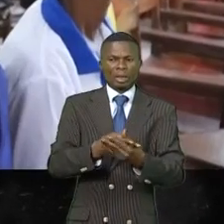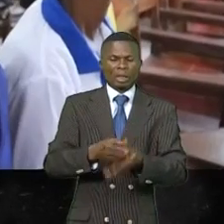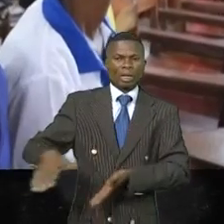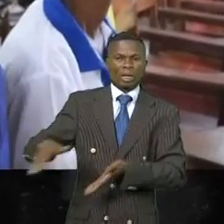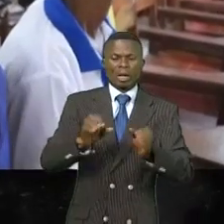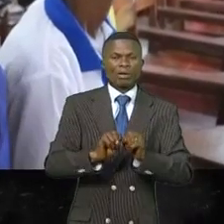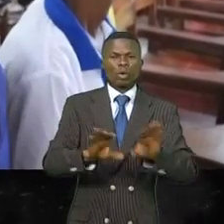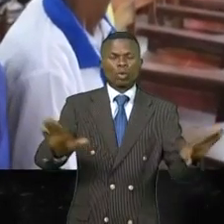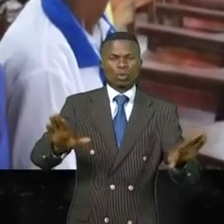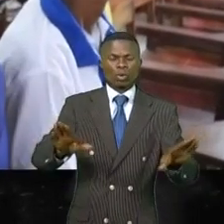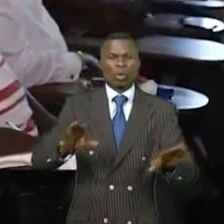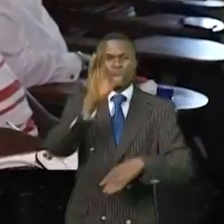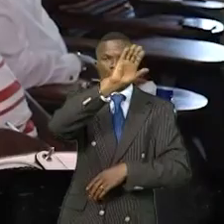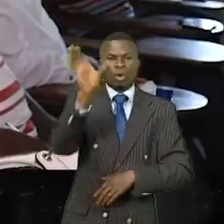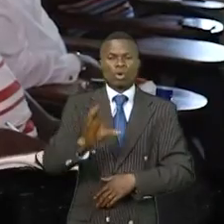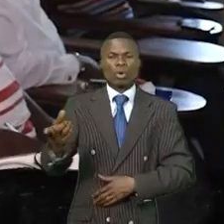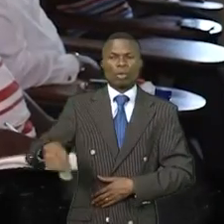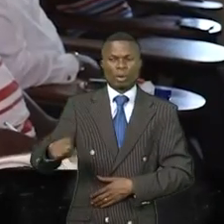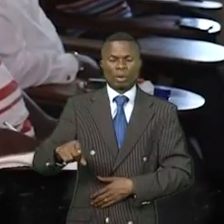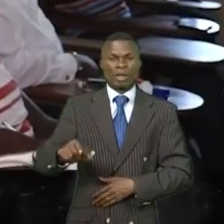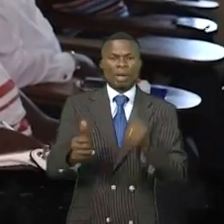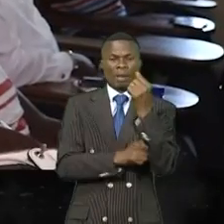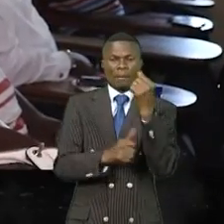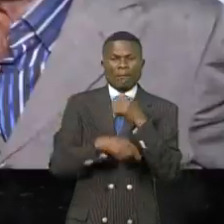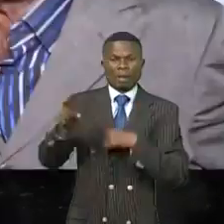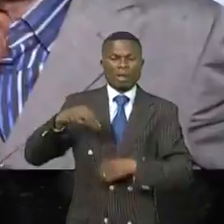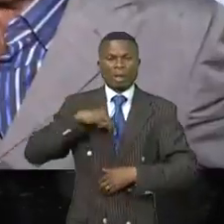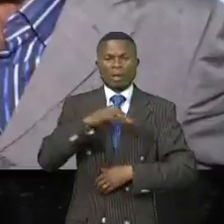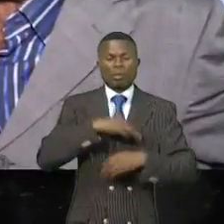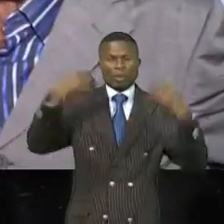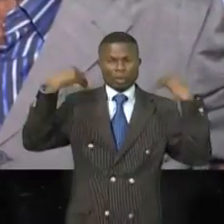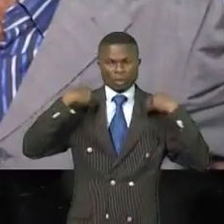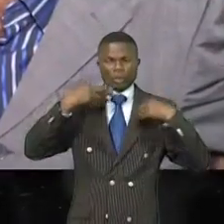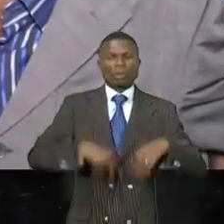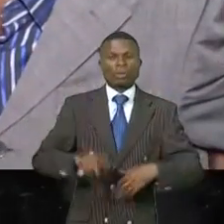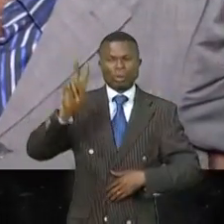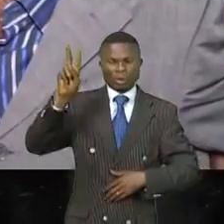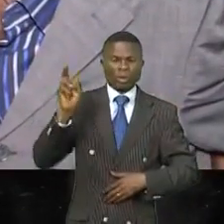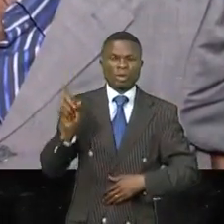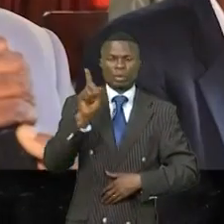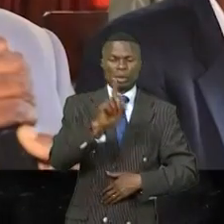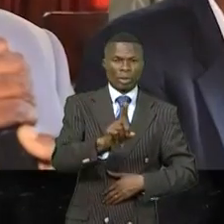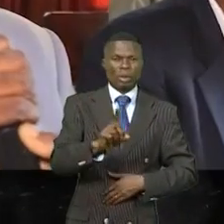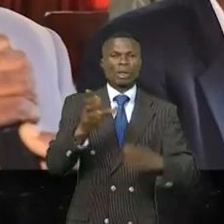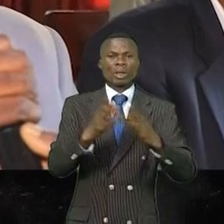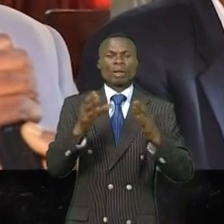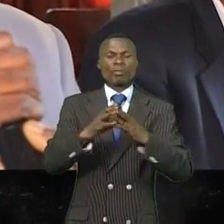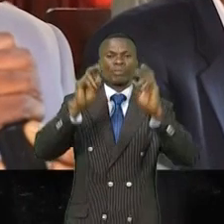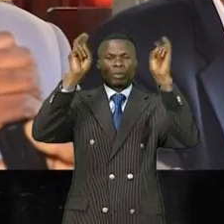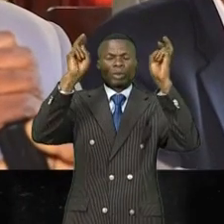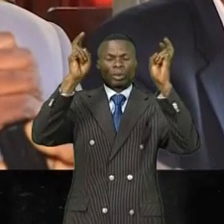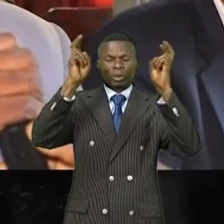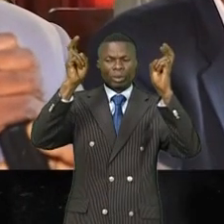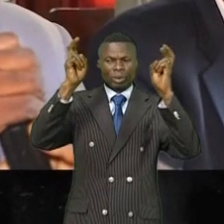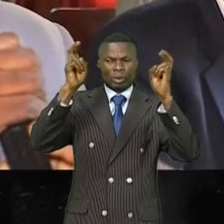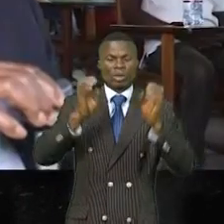l'avenir des Huileries à Gombe, ses fidèles, membres et cadres de l'UDPS se sont édifiés avec le thème consacré